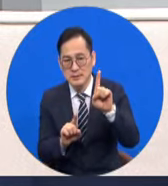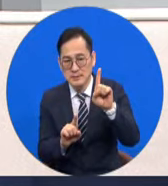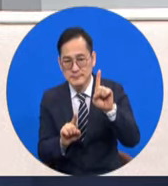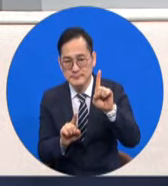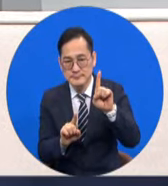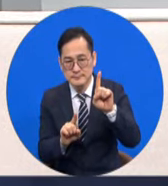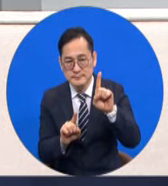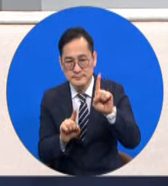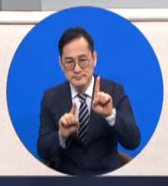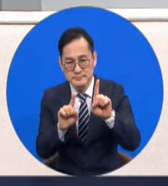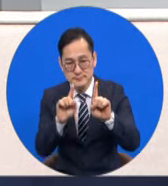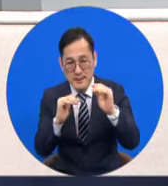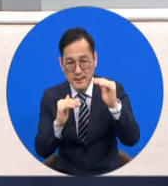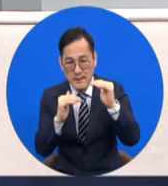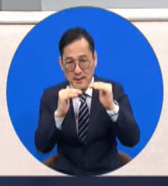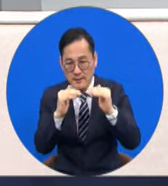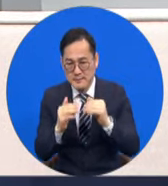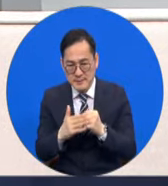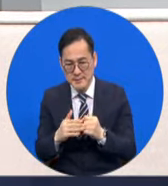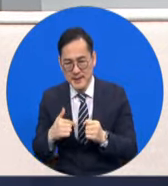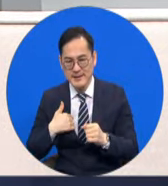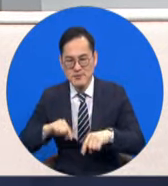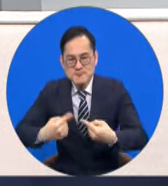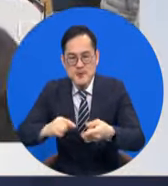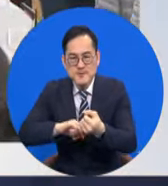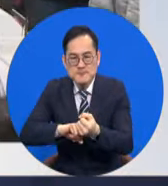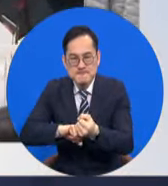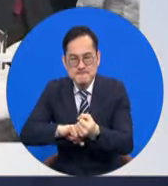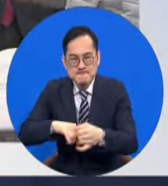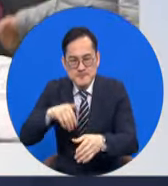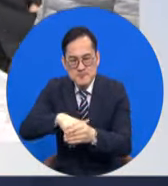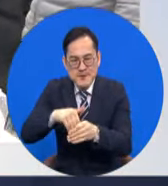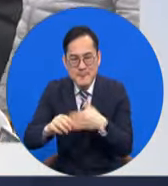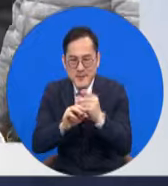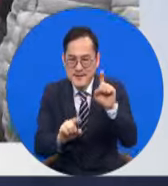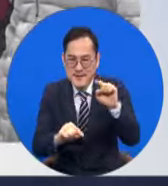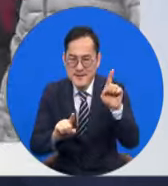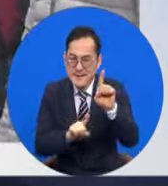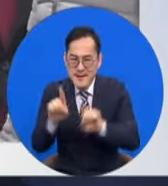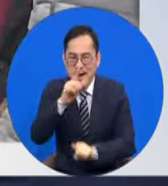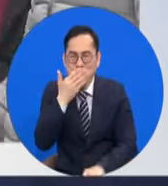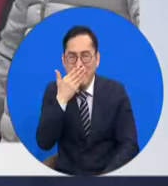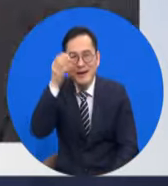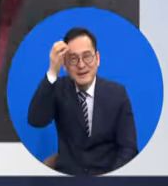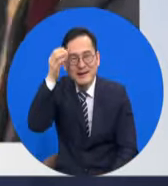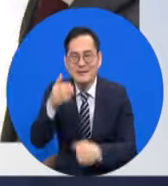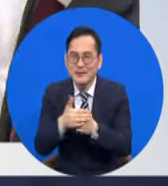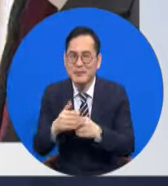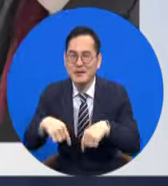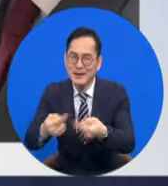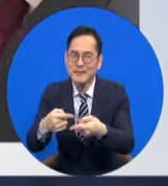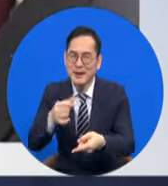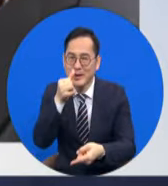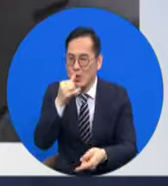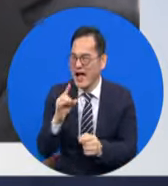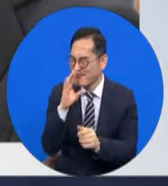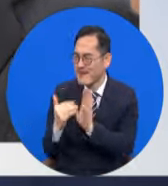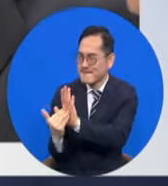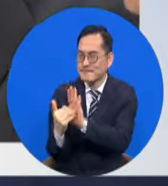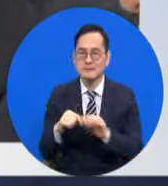있다. 이런 걸 의식하고 있기 때문에 투표율이 높아진다. 그렇게 보고 있습니다. 그리고 투표율이 높으면 높을수록